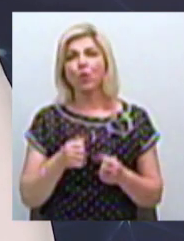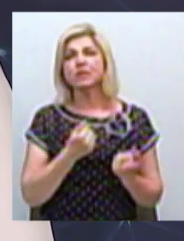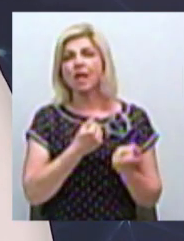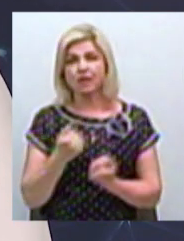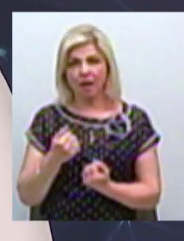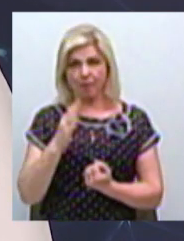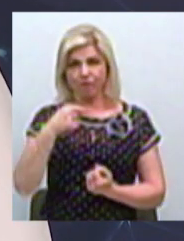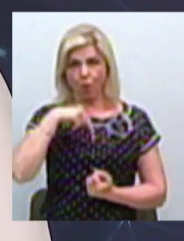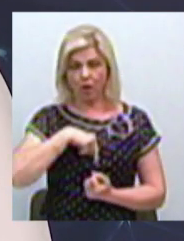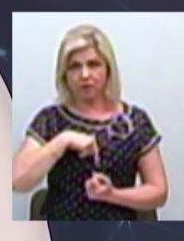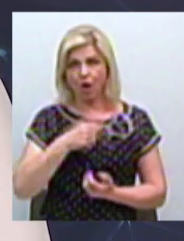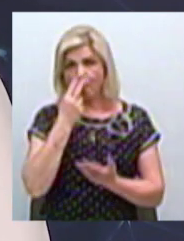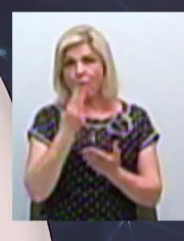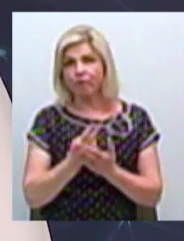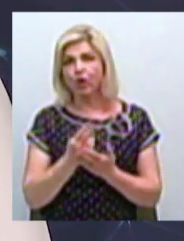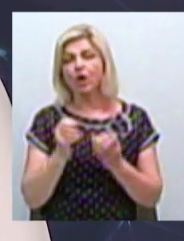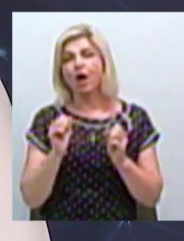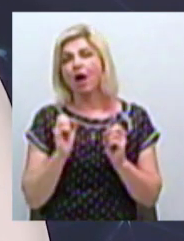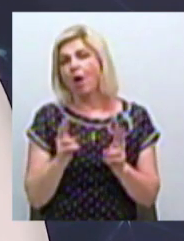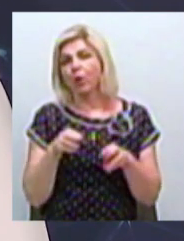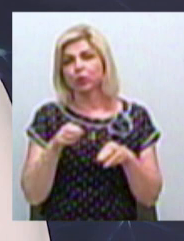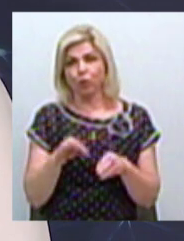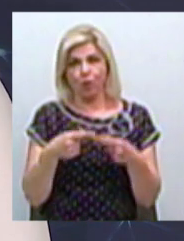в організмі, проявитися якось друге.